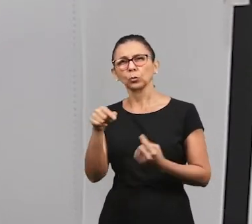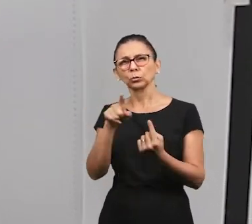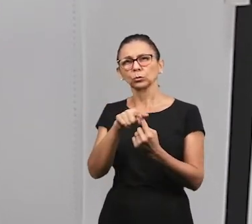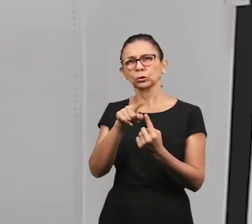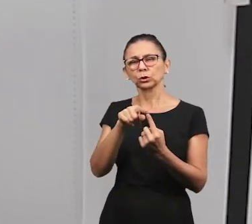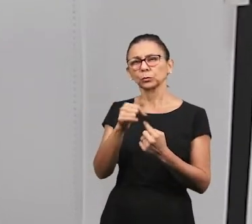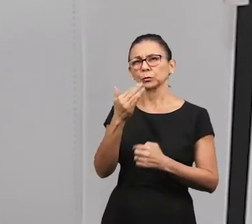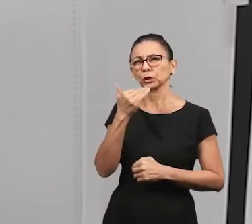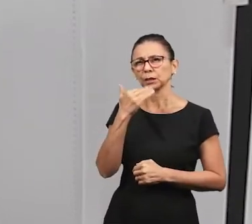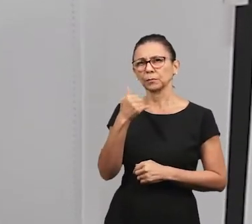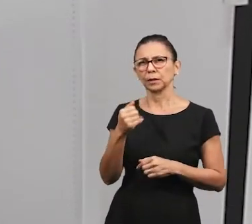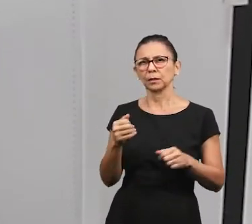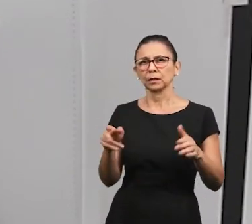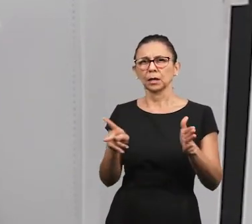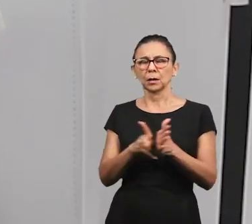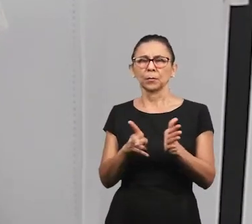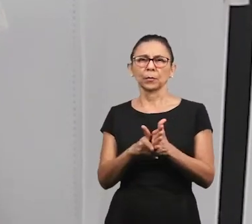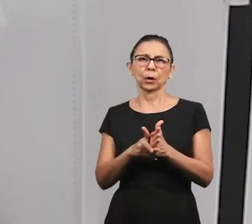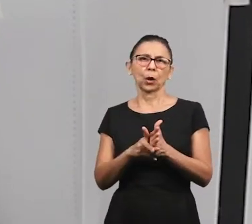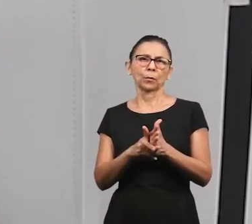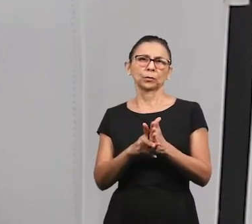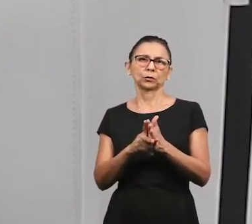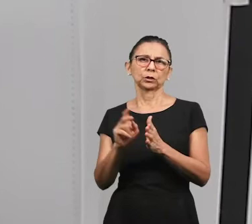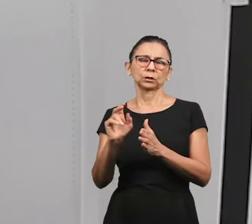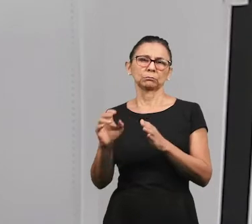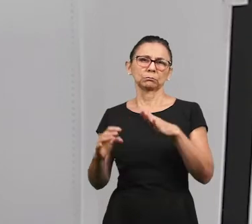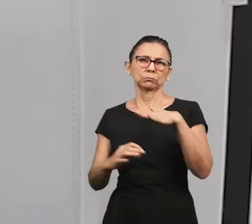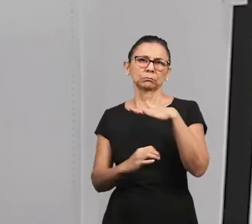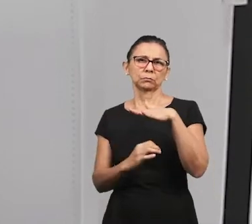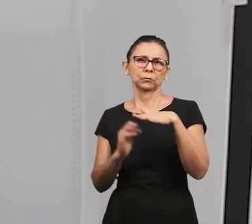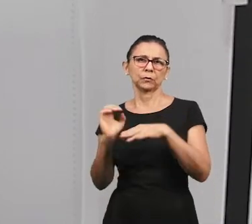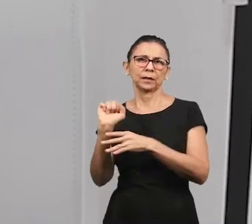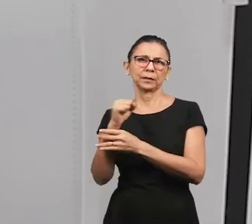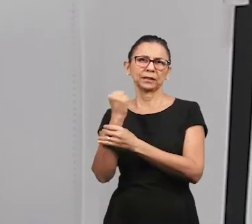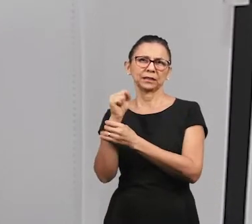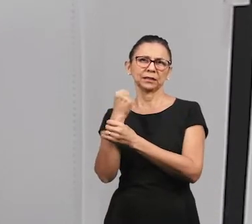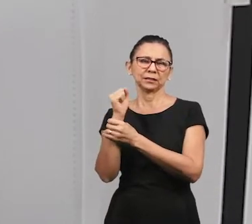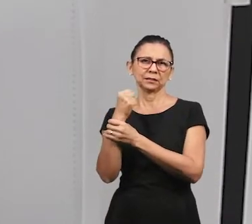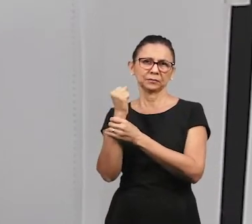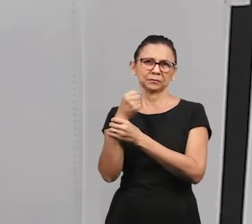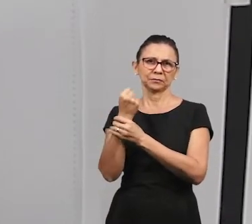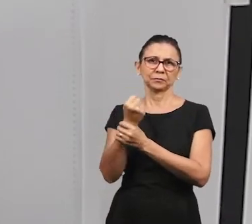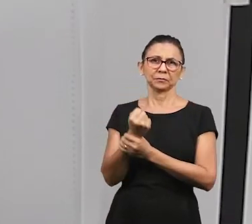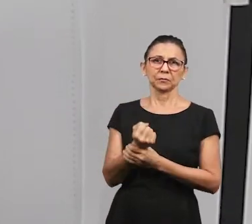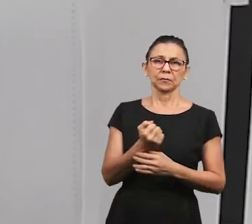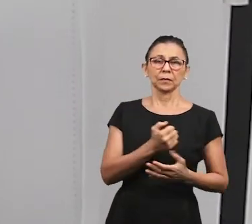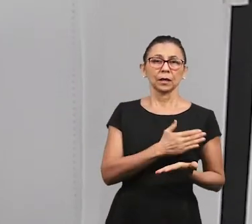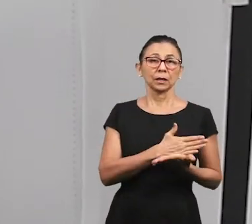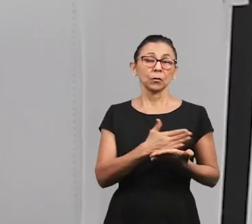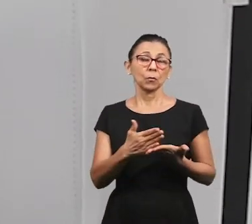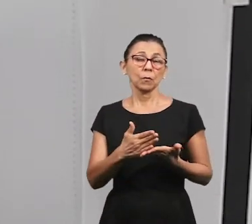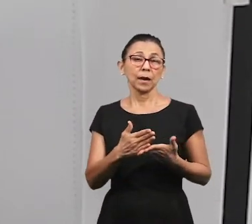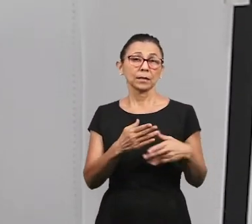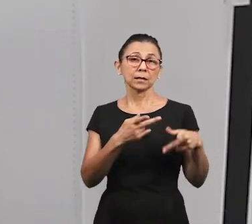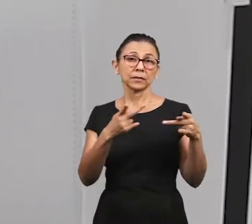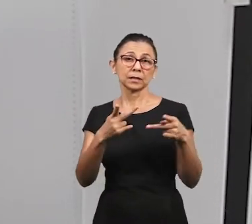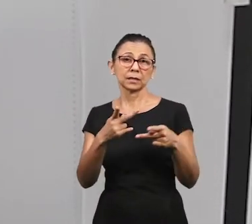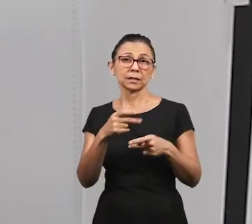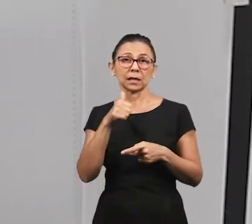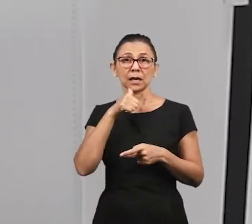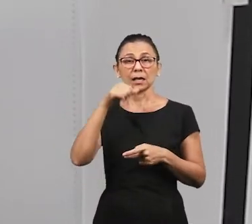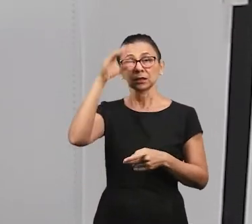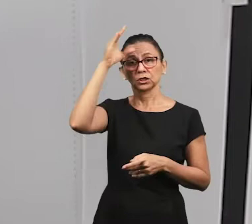2-3 лет, наши дети им начинают иметь доступ к переработанным продуктам дома у бабушки, у тети,